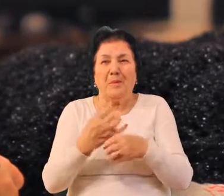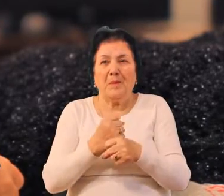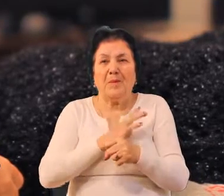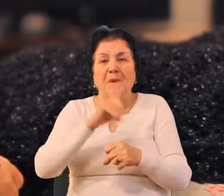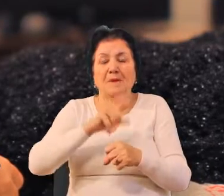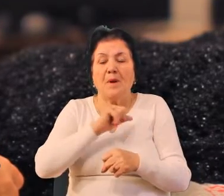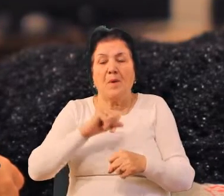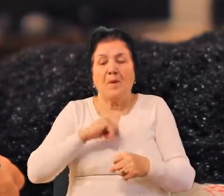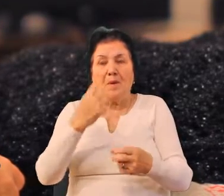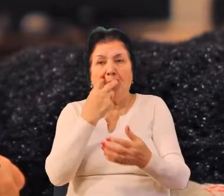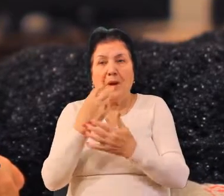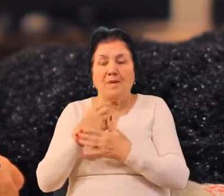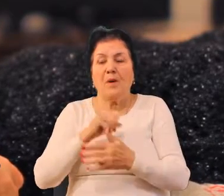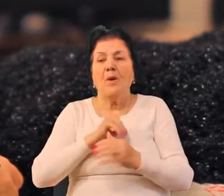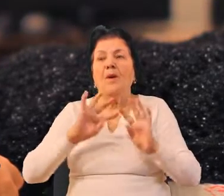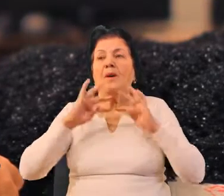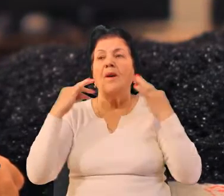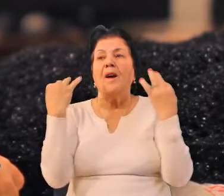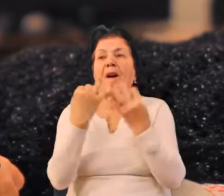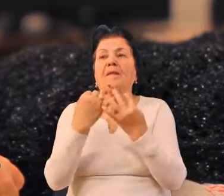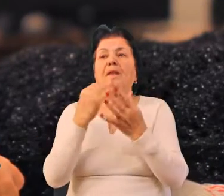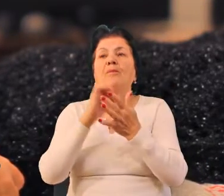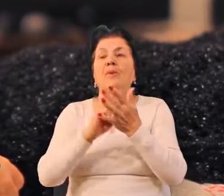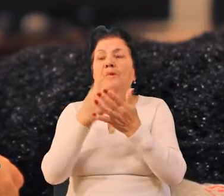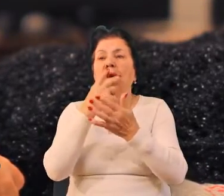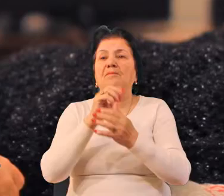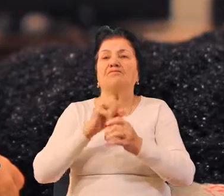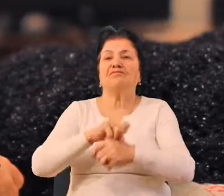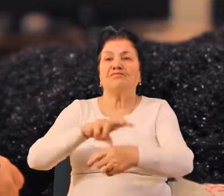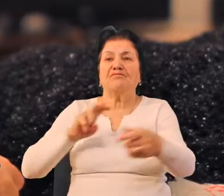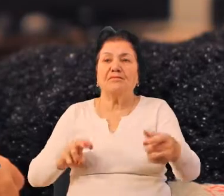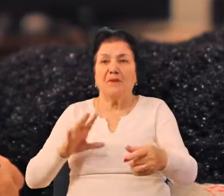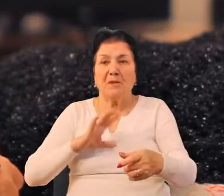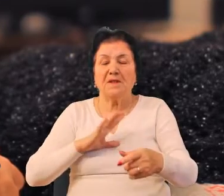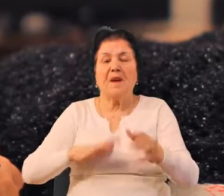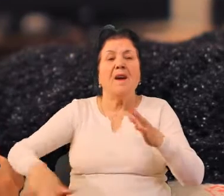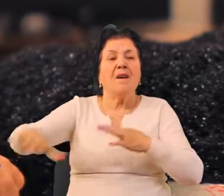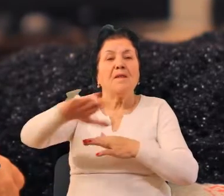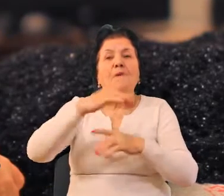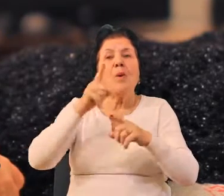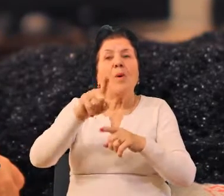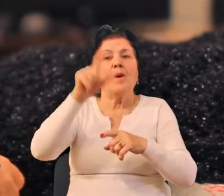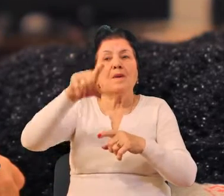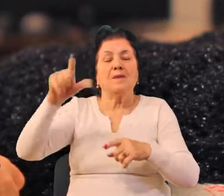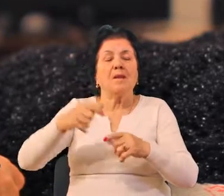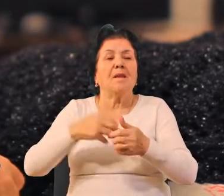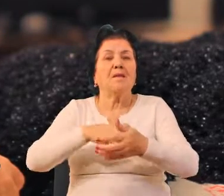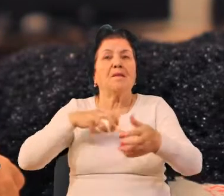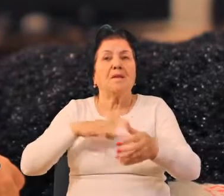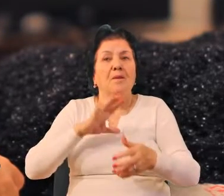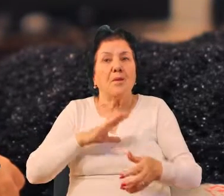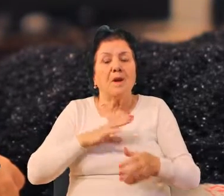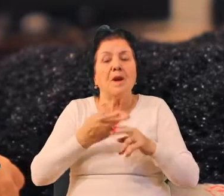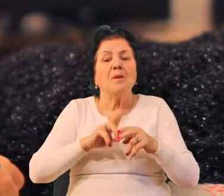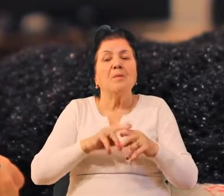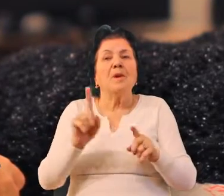deməkdir. Ətrafındakılar da o insandan kənar olar. Yəni onu belə necə deyim sizə kobud da